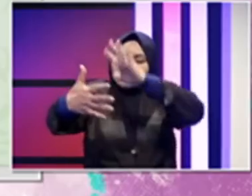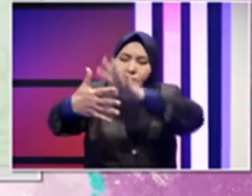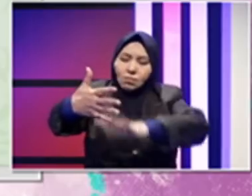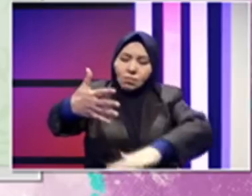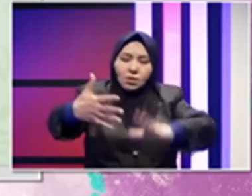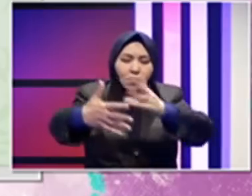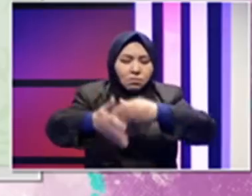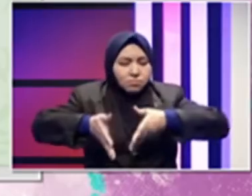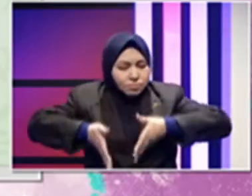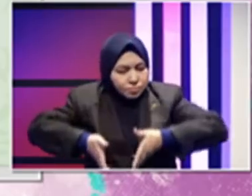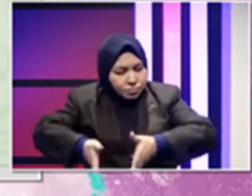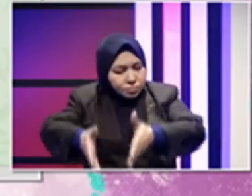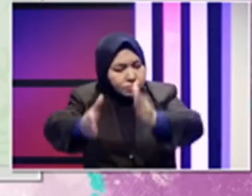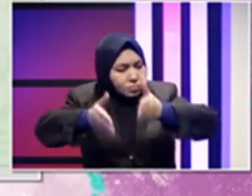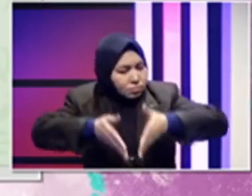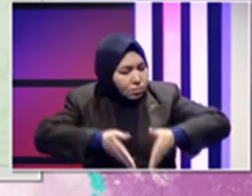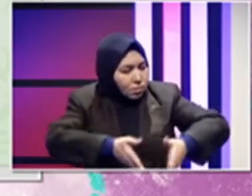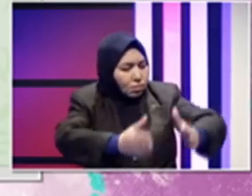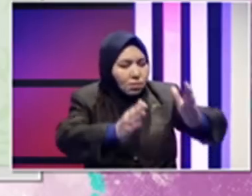مختلفا